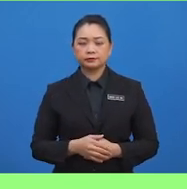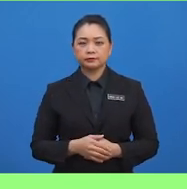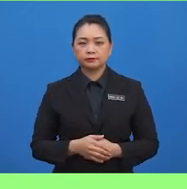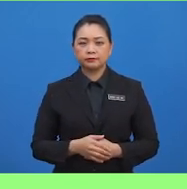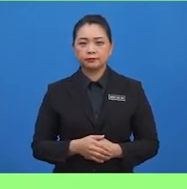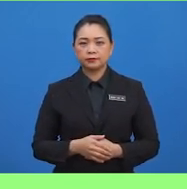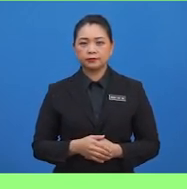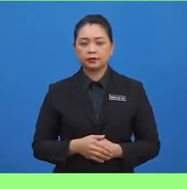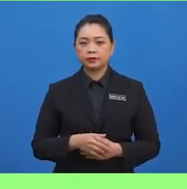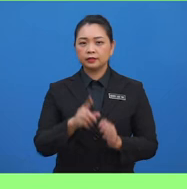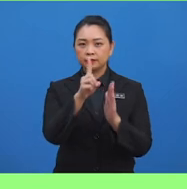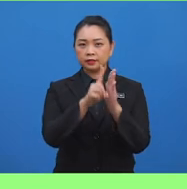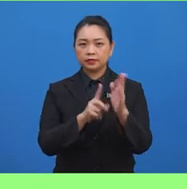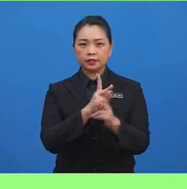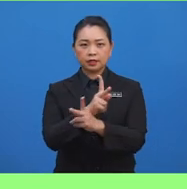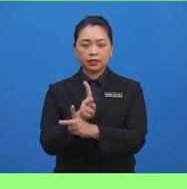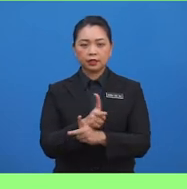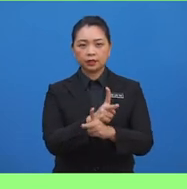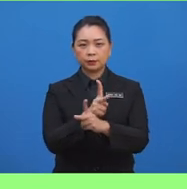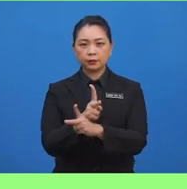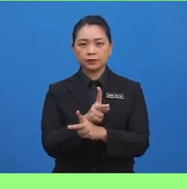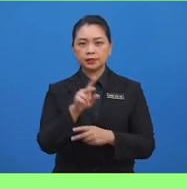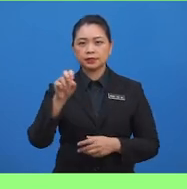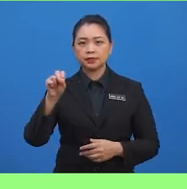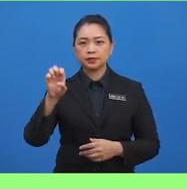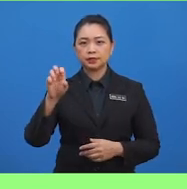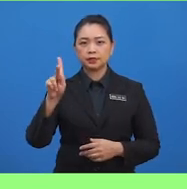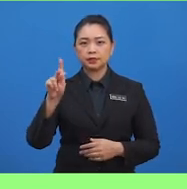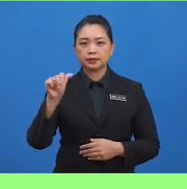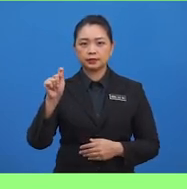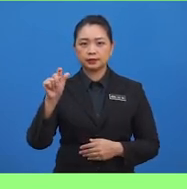di kawasan sekat